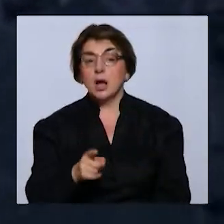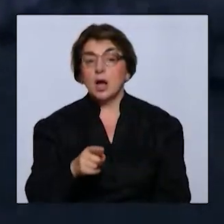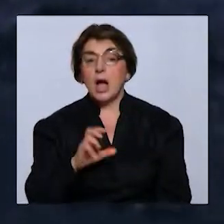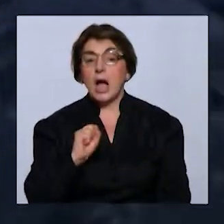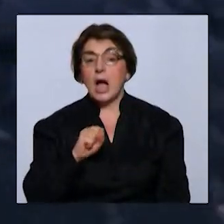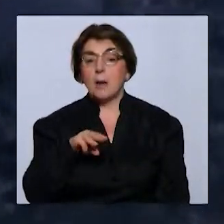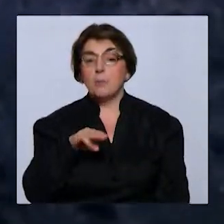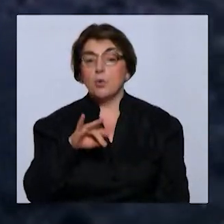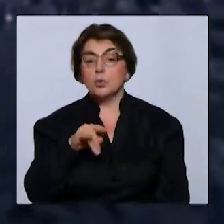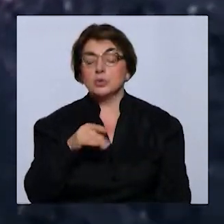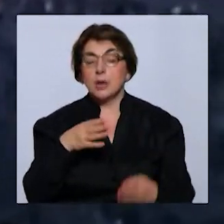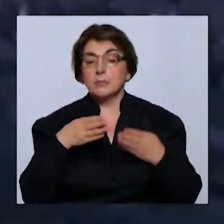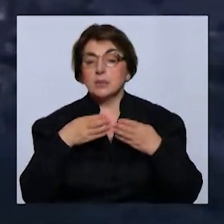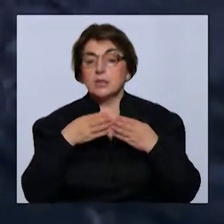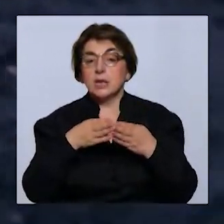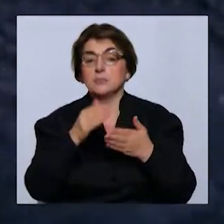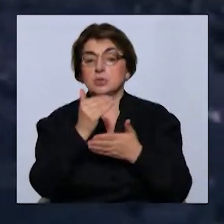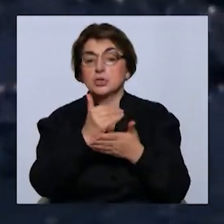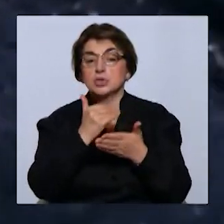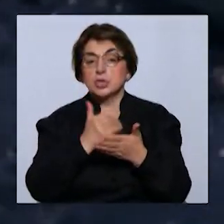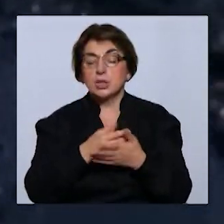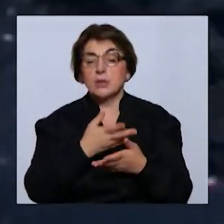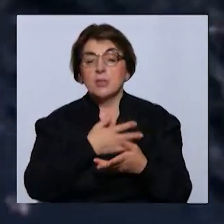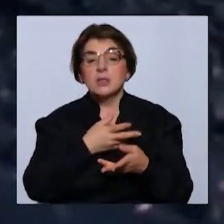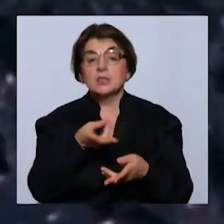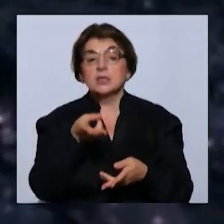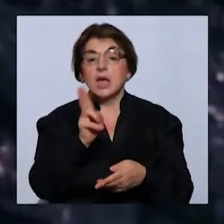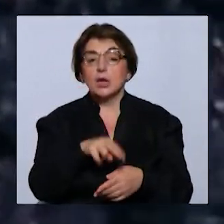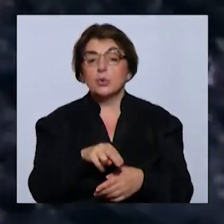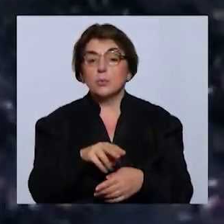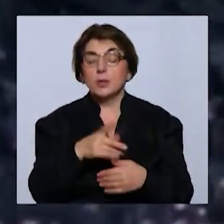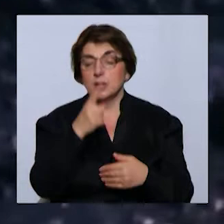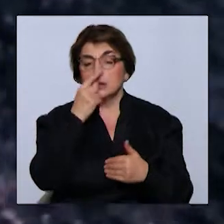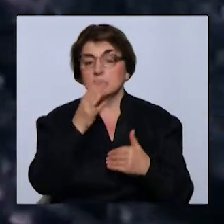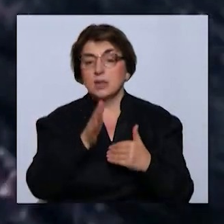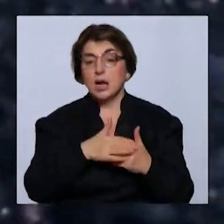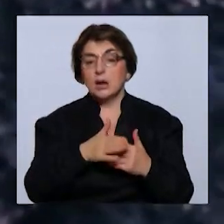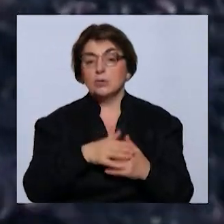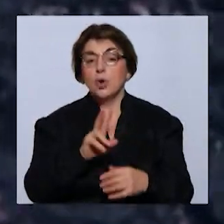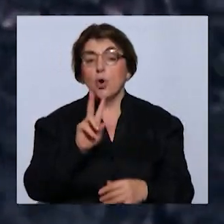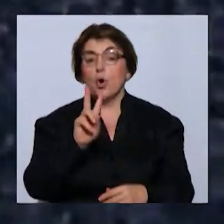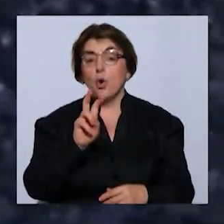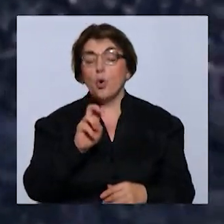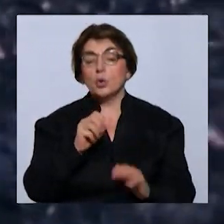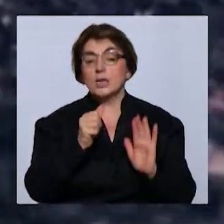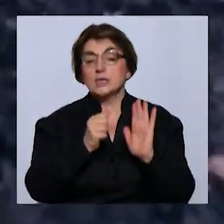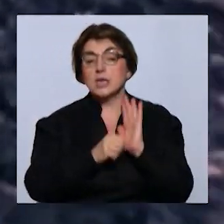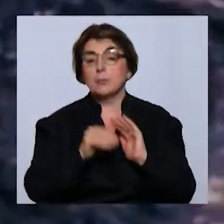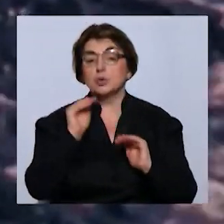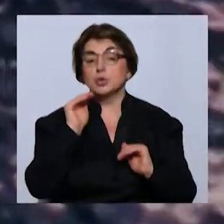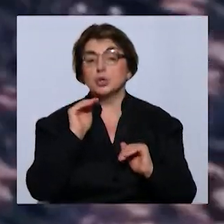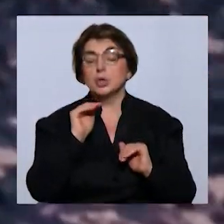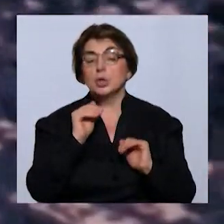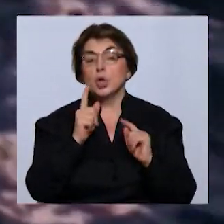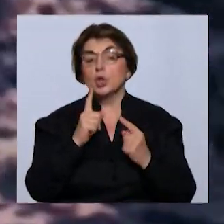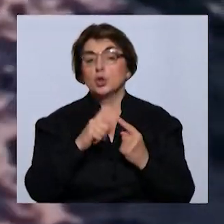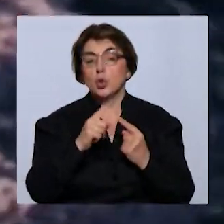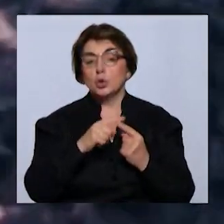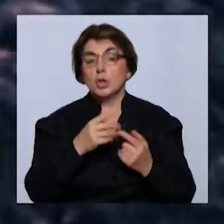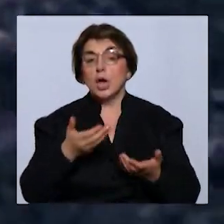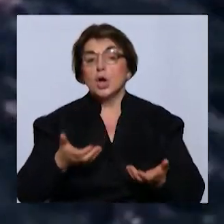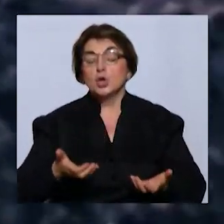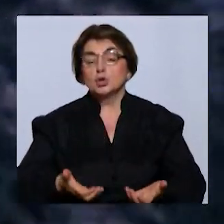ამოკოს დაღუპვის შედეგად დაიღუპა დაახლოებით 260 ტონა ცოცხალი ორგანიზმი. იყვნენ აქ, რა თქმა